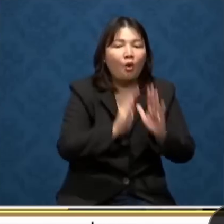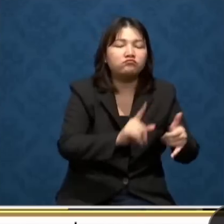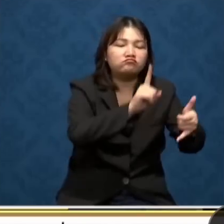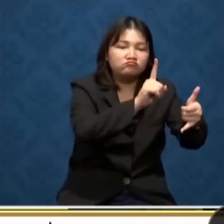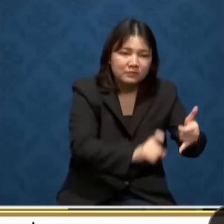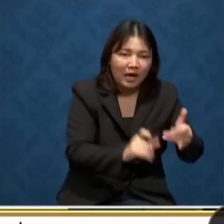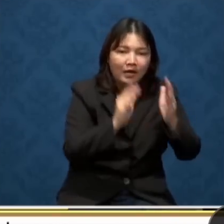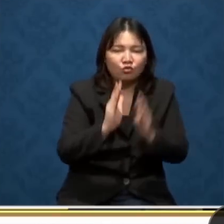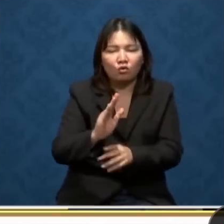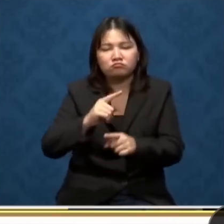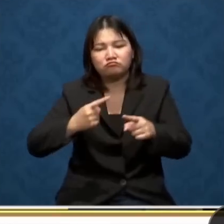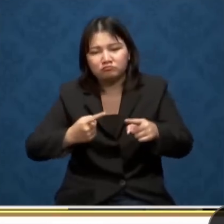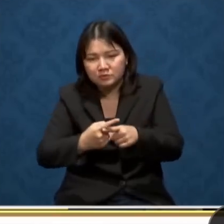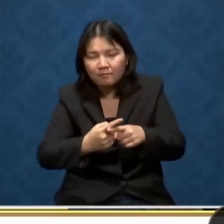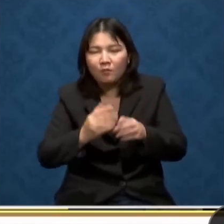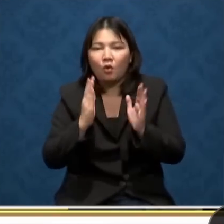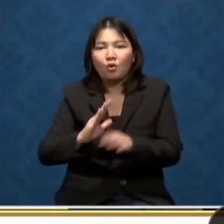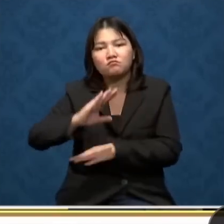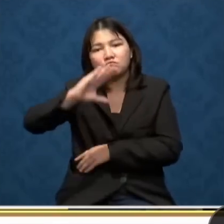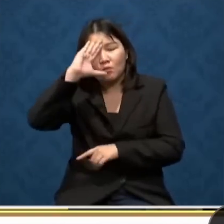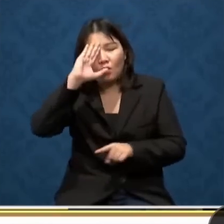ผรักผงทบระ calf็ย่างไร